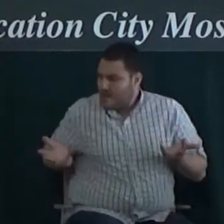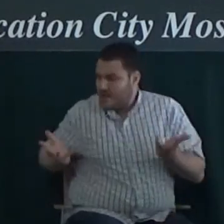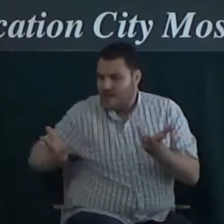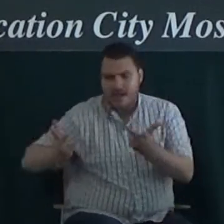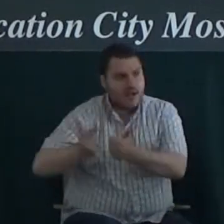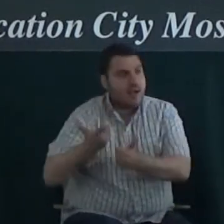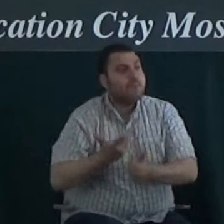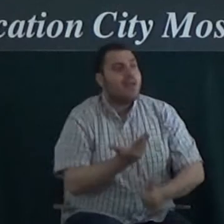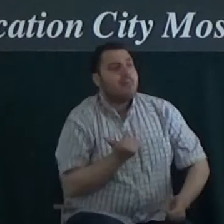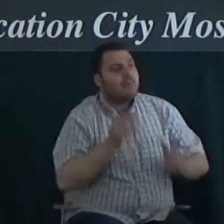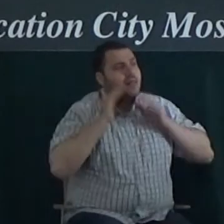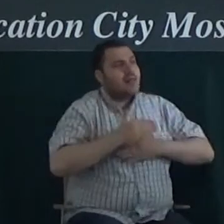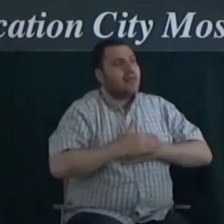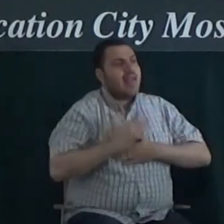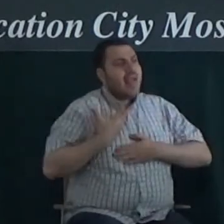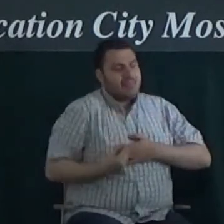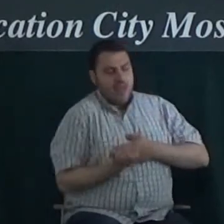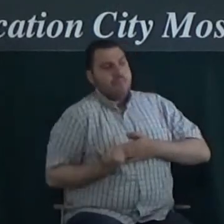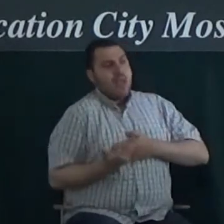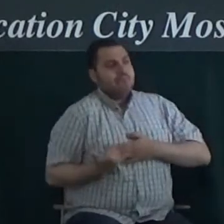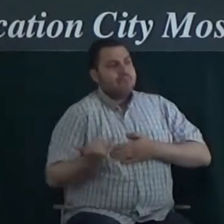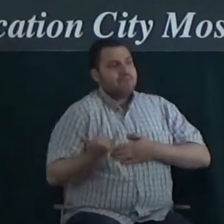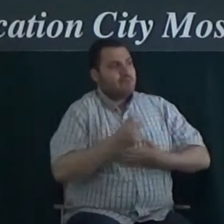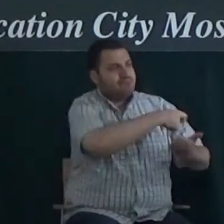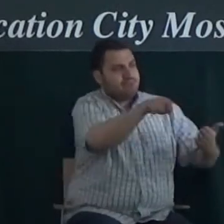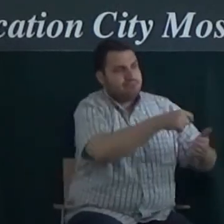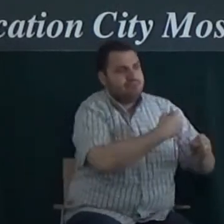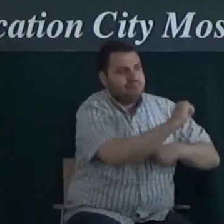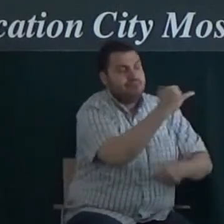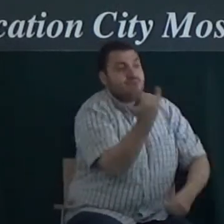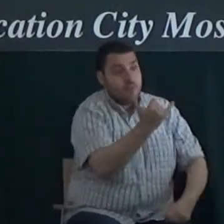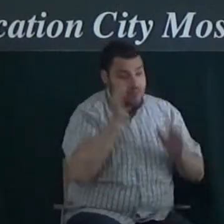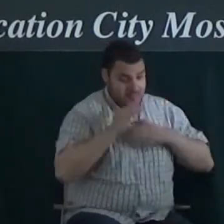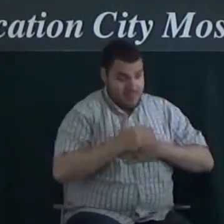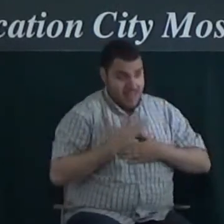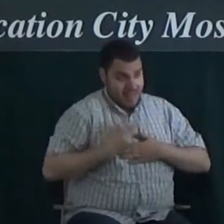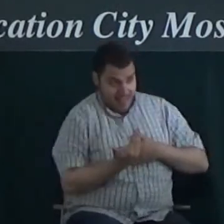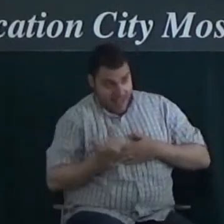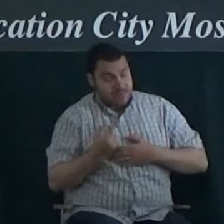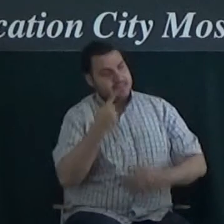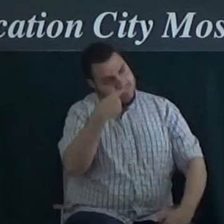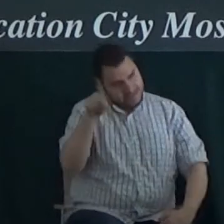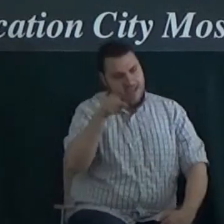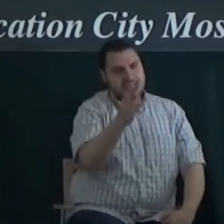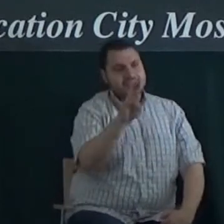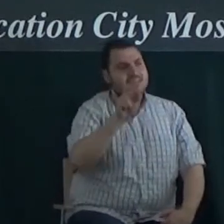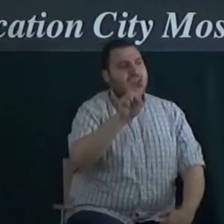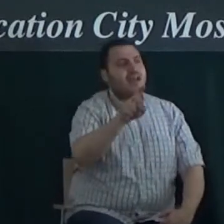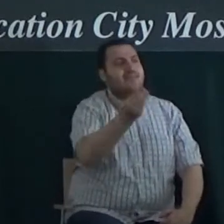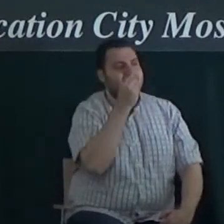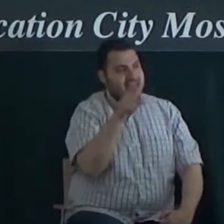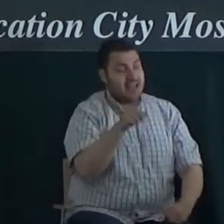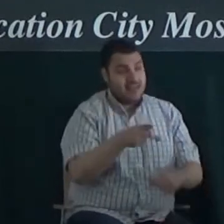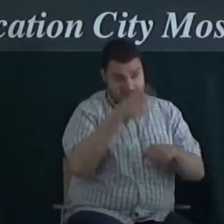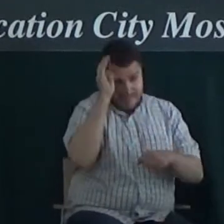أن تؤدى قبل خروج الناس إلى صلاة العيد، فمن أداها قبل الصلاة فهي زكاة مقبولة، ومن أداها بعد الصلاة فهي